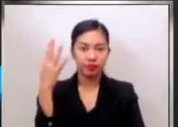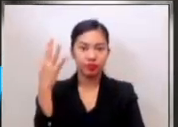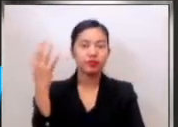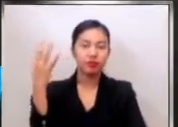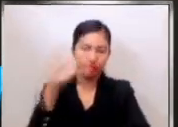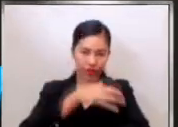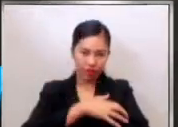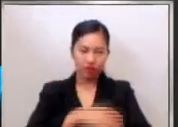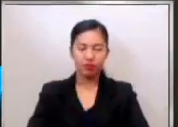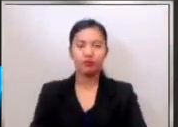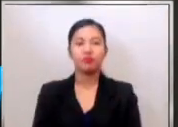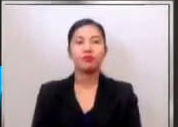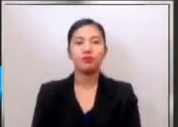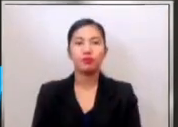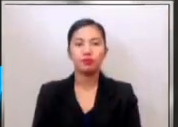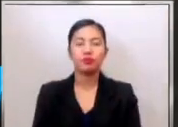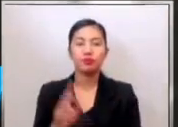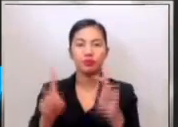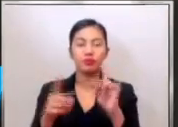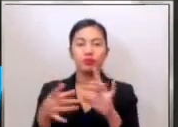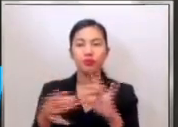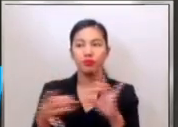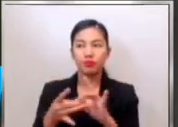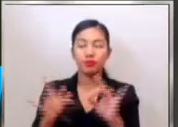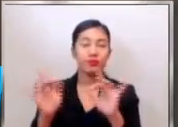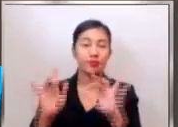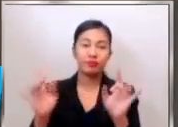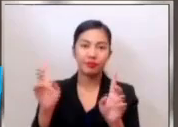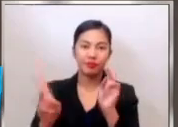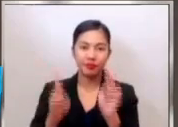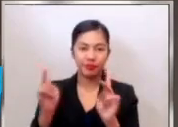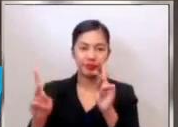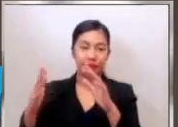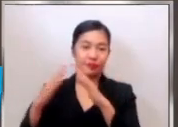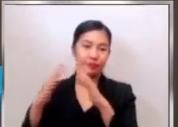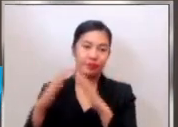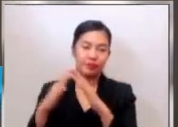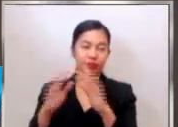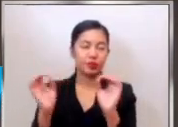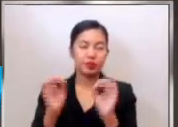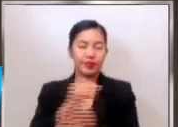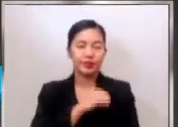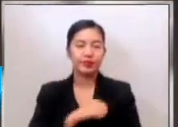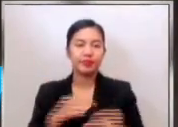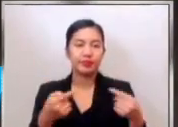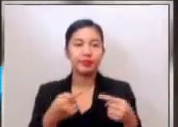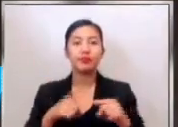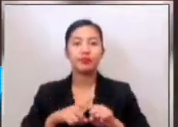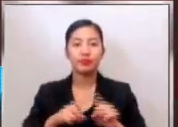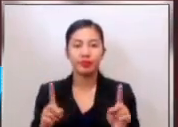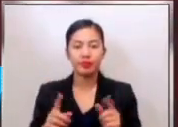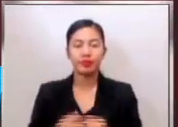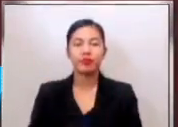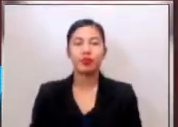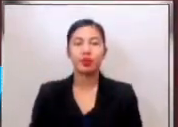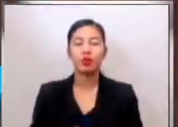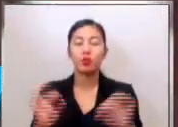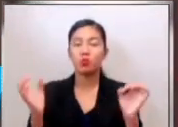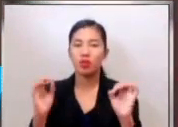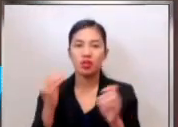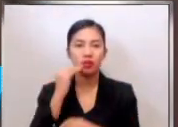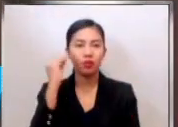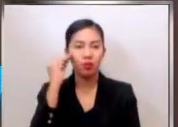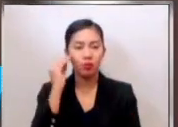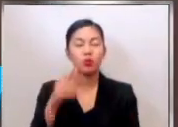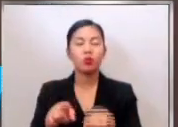sa mga taga-roon, walang tao sa bahay kaya walang nasaktan. Yun lang, bukod sa wala ng uuwian ng may-ari, ubos din ang